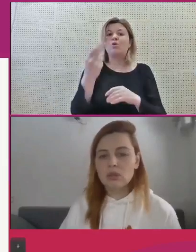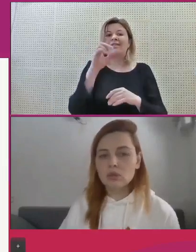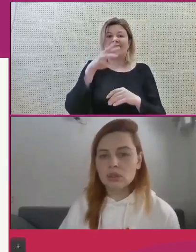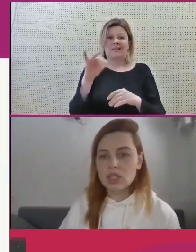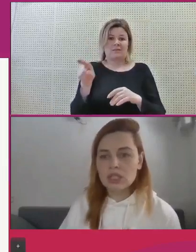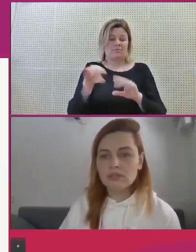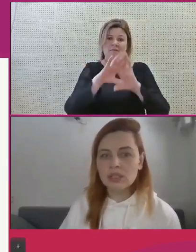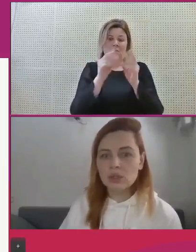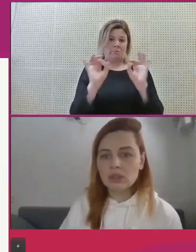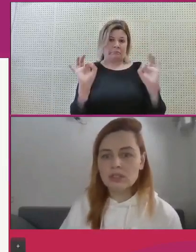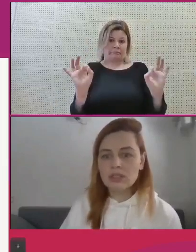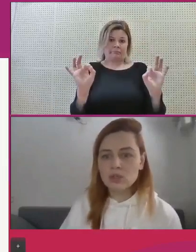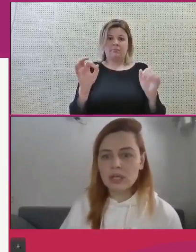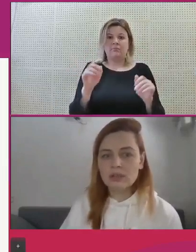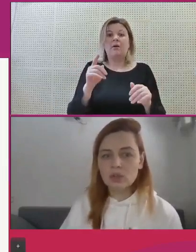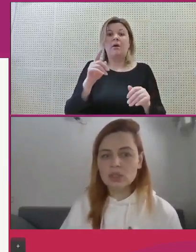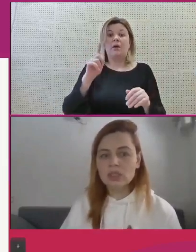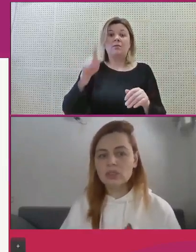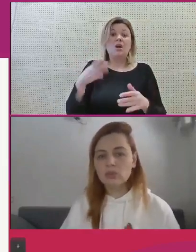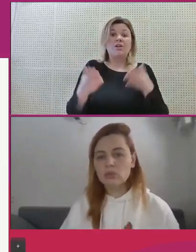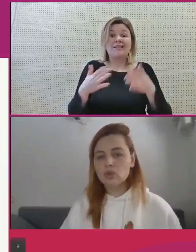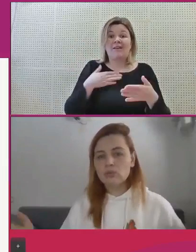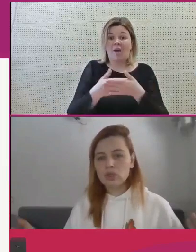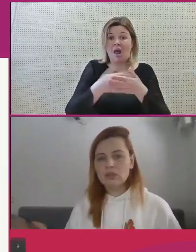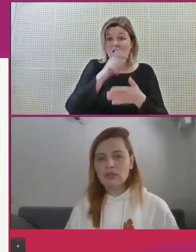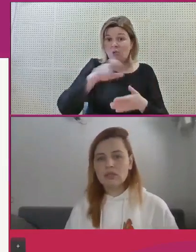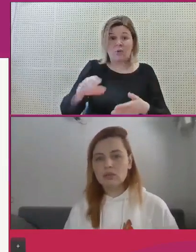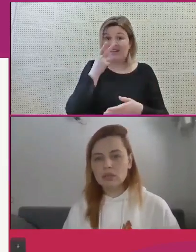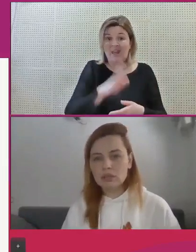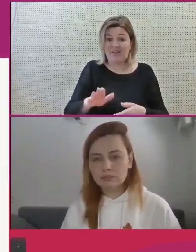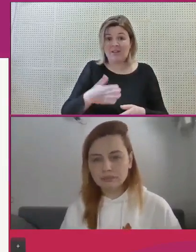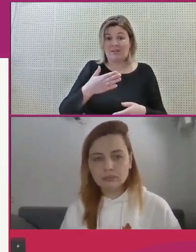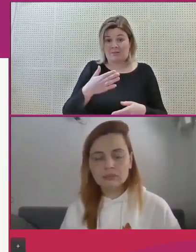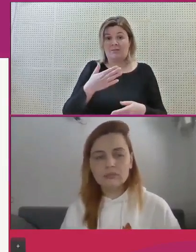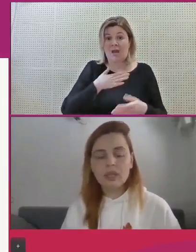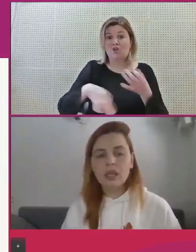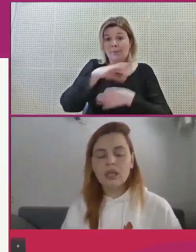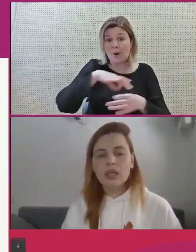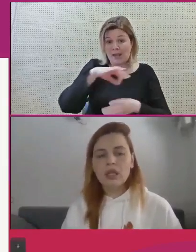Вот. Ну, то есть даже если волонтеры не видят наш проект в соцсетях, то что можно говорить о других?